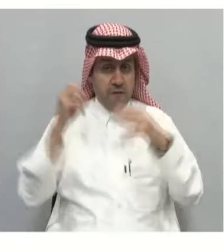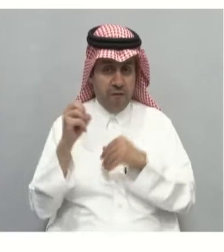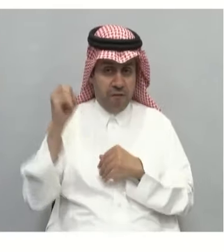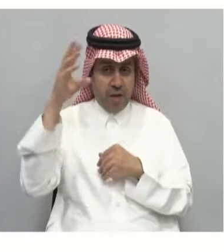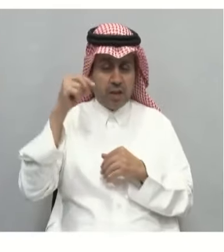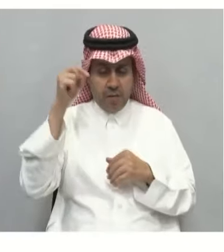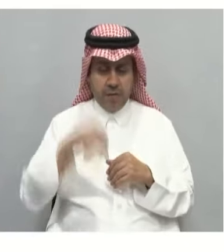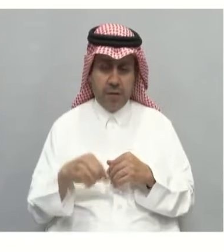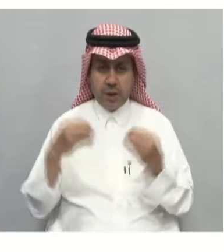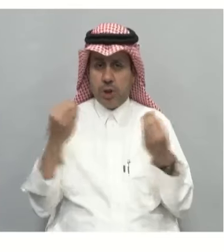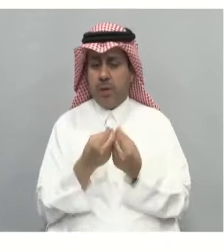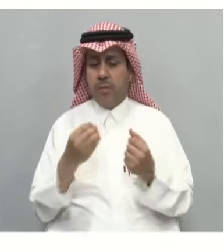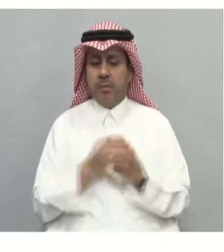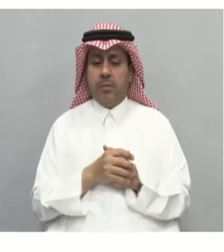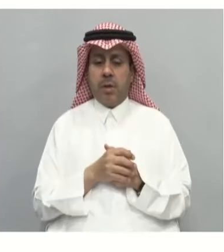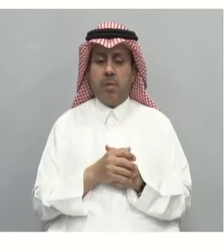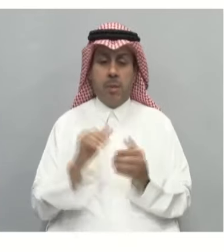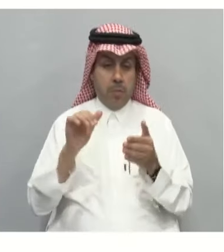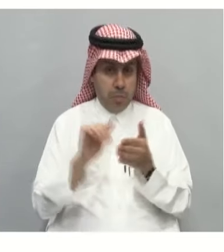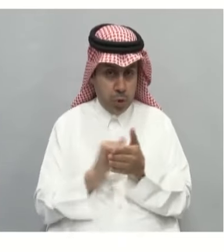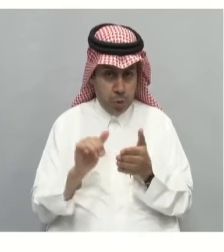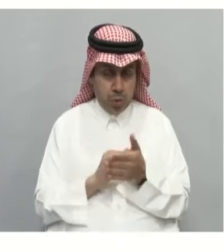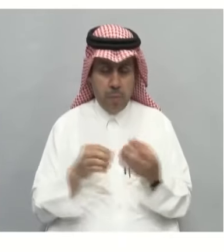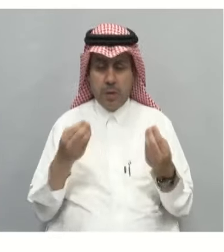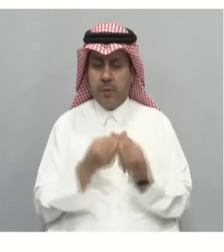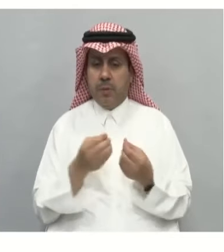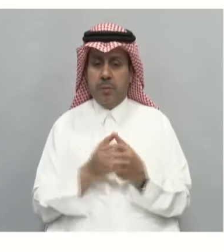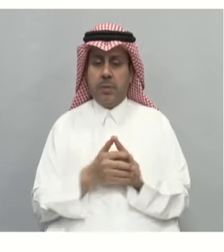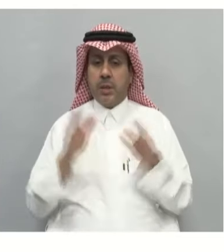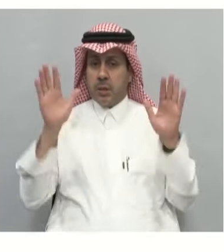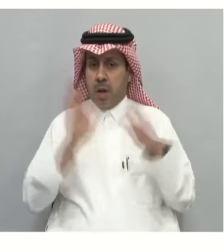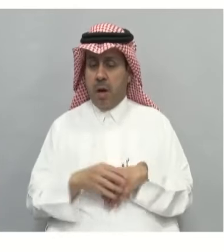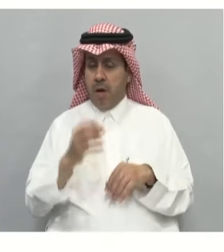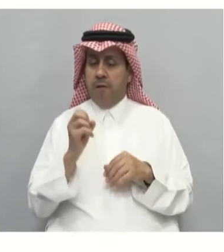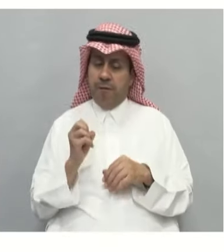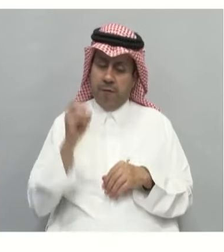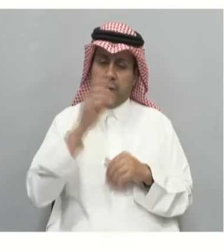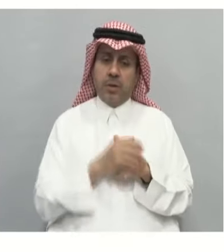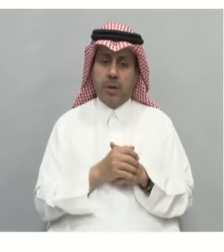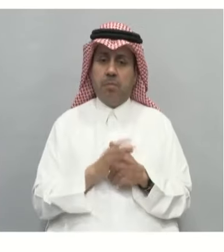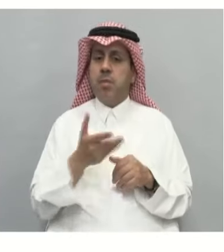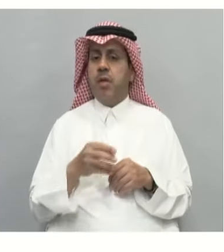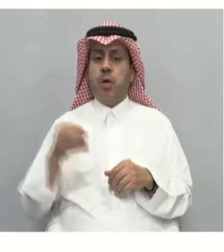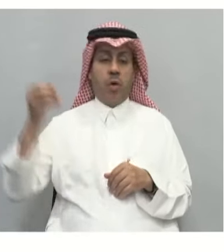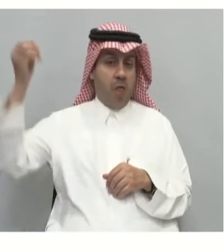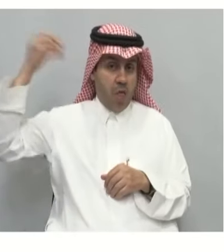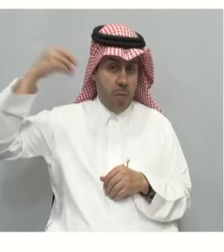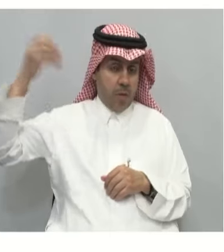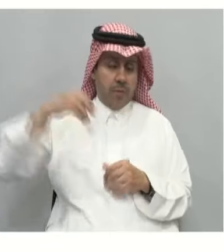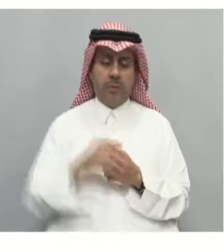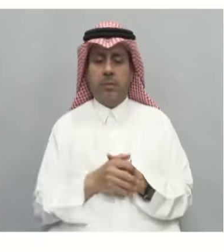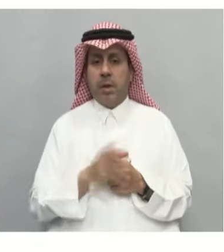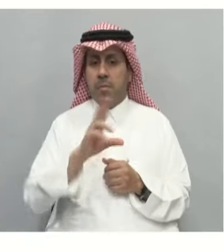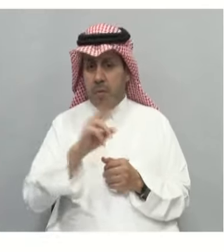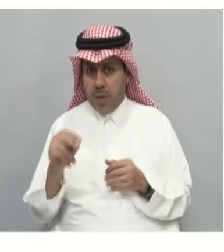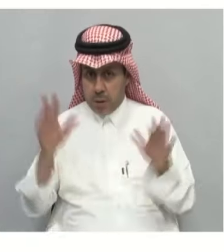كذلك امر مشروط في جماعه صلى الفجر ماذا يكون اجره وثوابه فكانما صلى